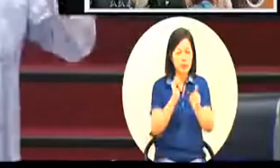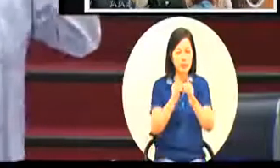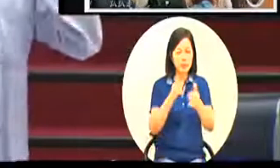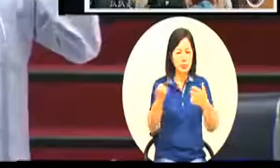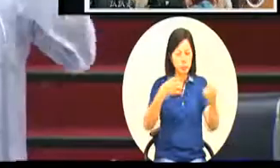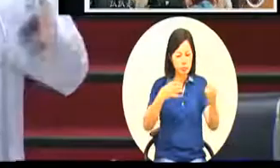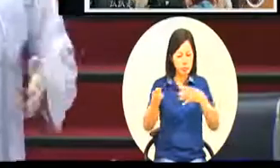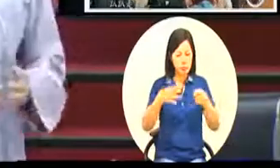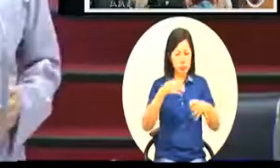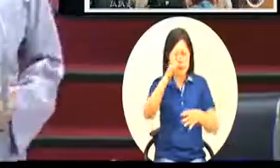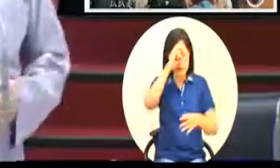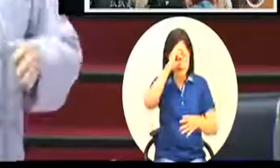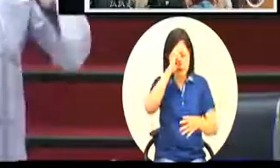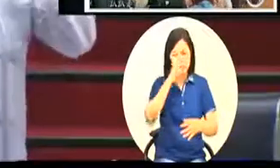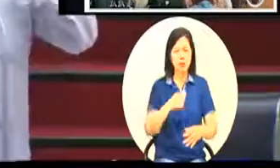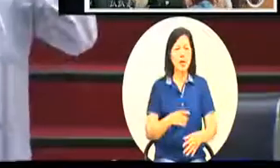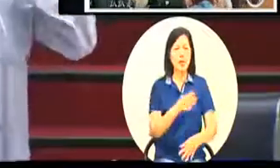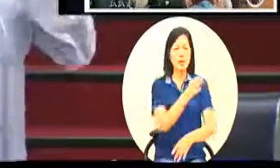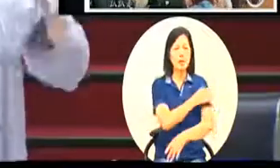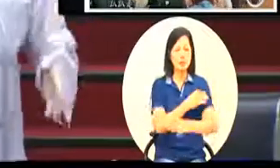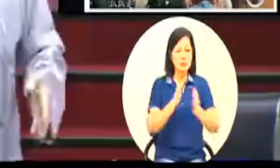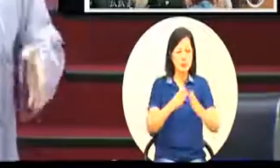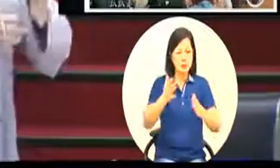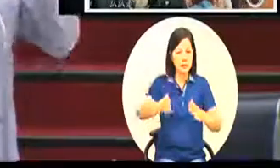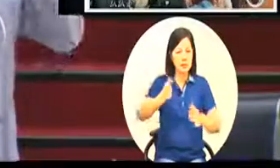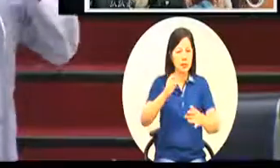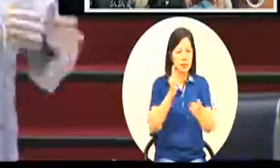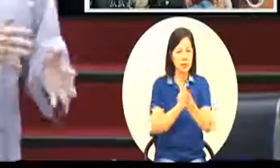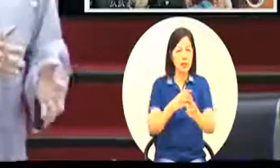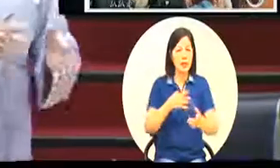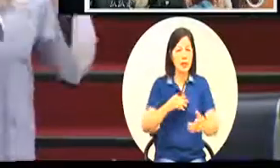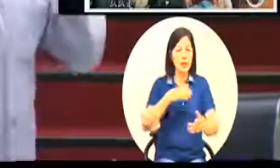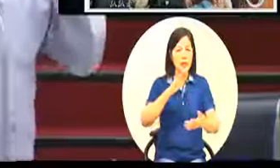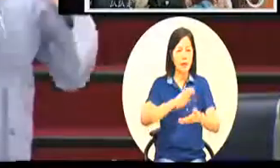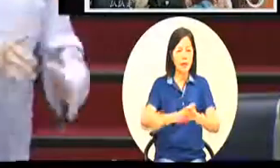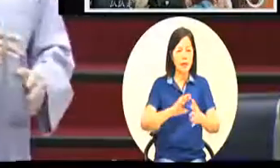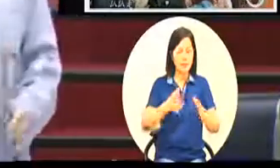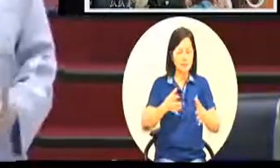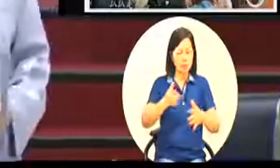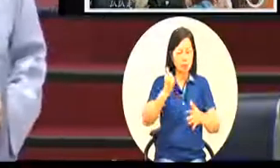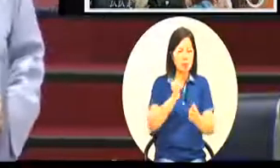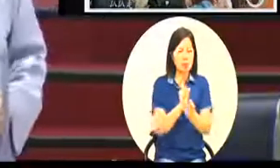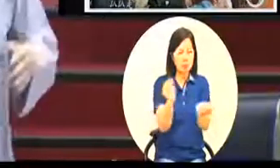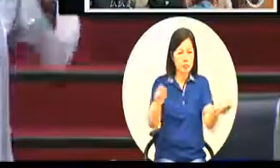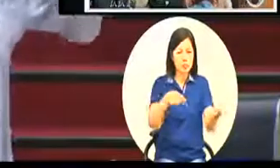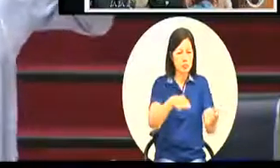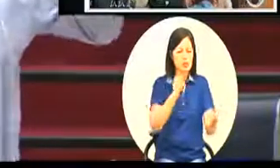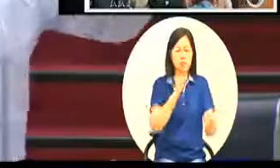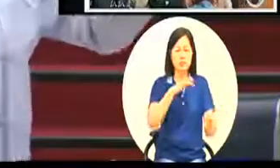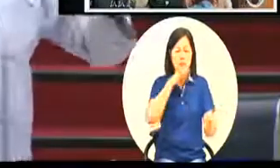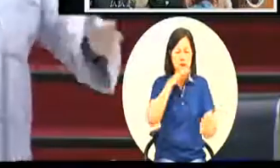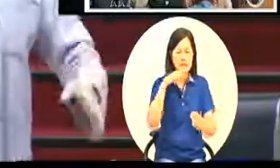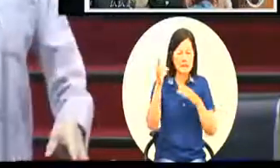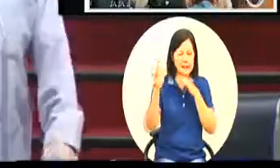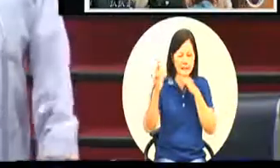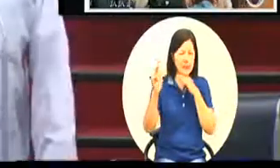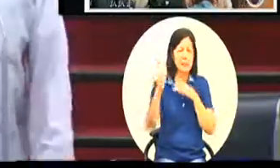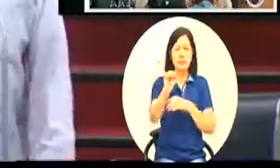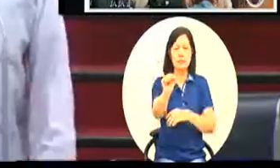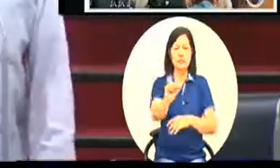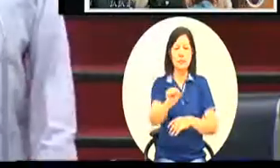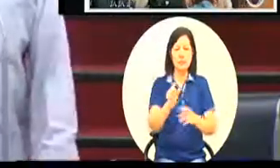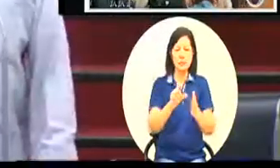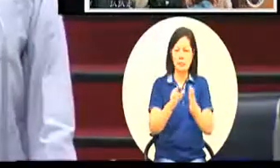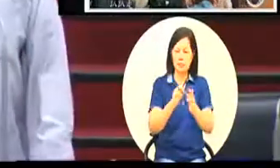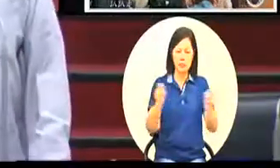希望局者啊，对着阿美总统这个特使啊，无法度通等啦，已经真久啊啦